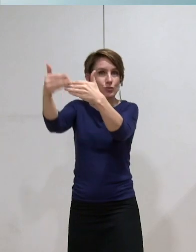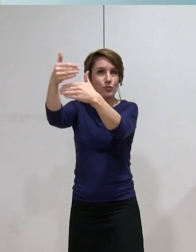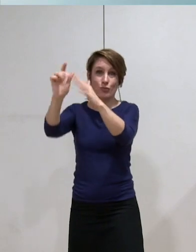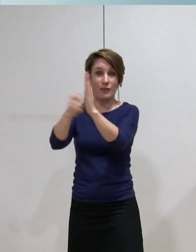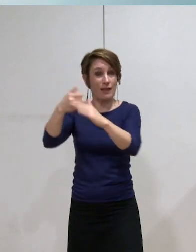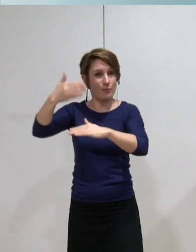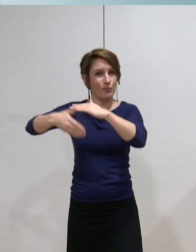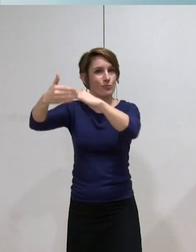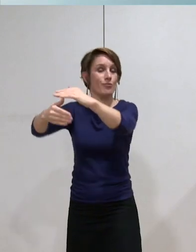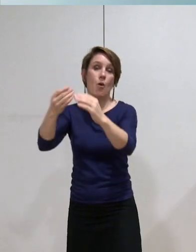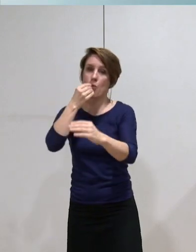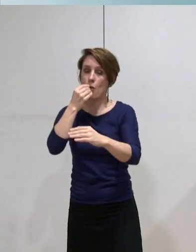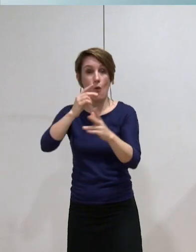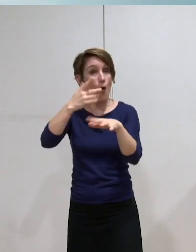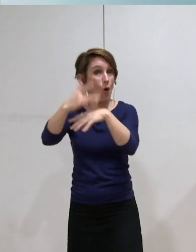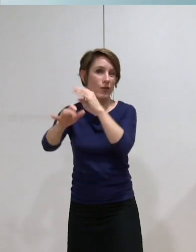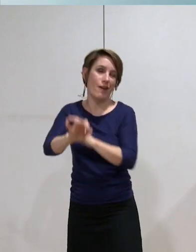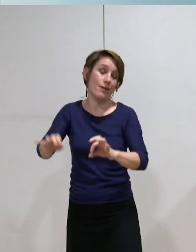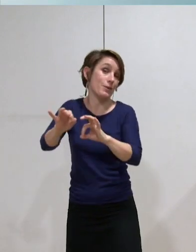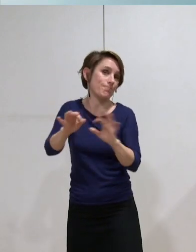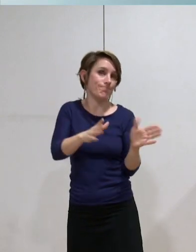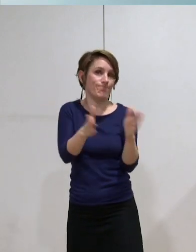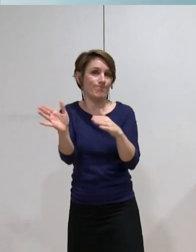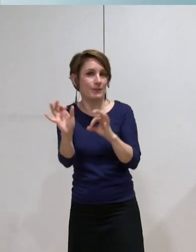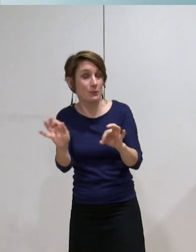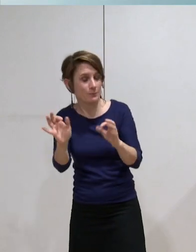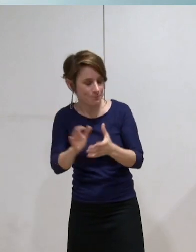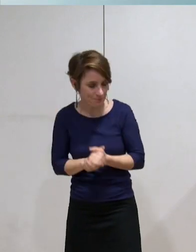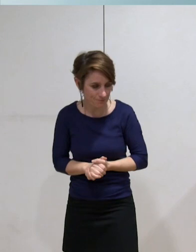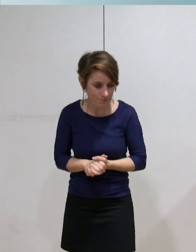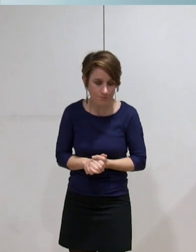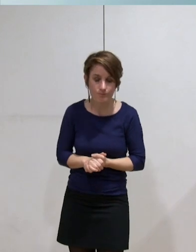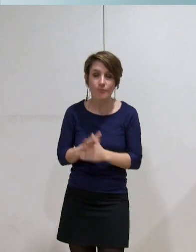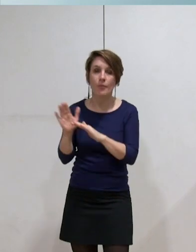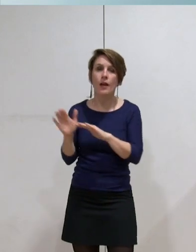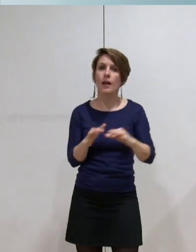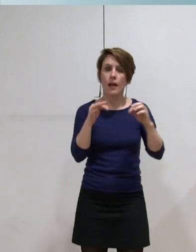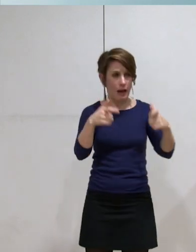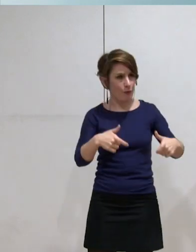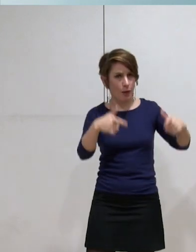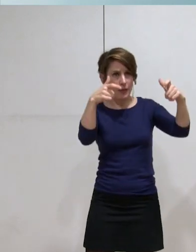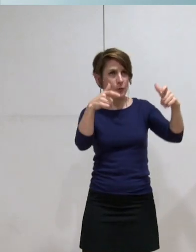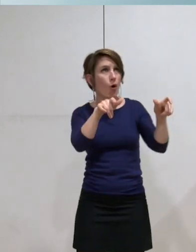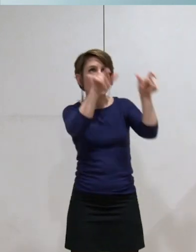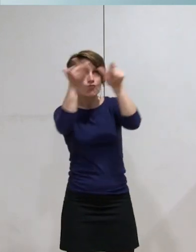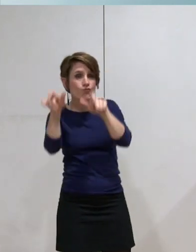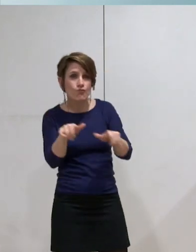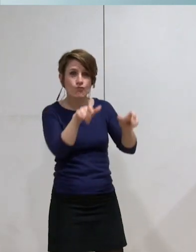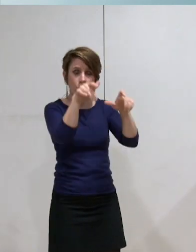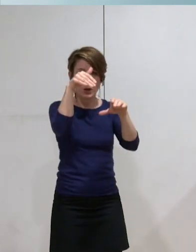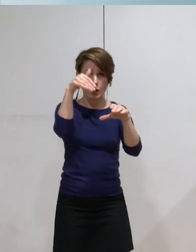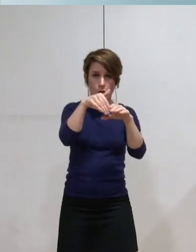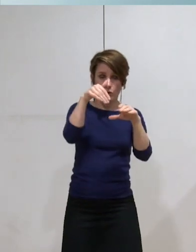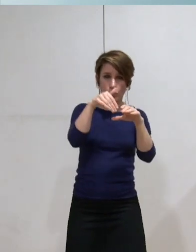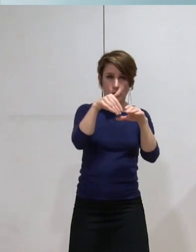et qu'ils puissent déménager dans les temps sur l'état du bâtiment vous l'avez dit il y a un petit peu plus de 6 millions